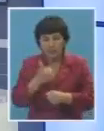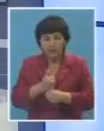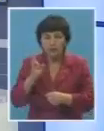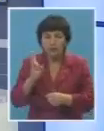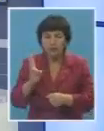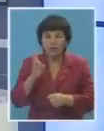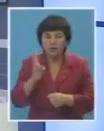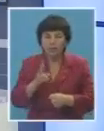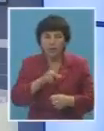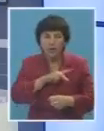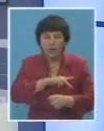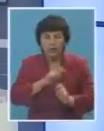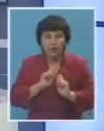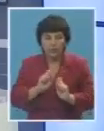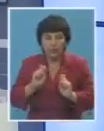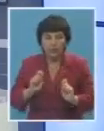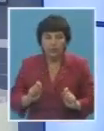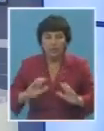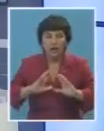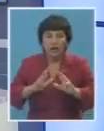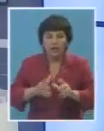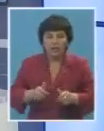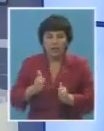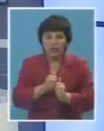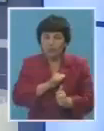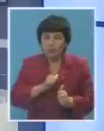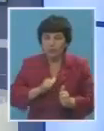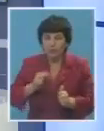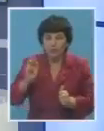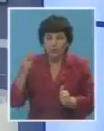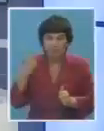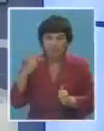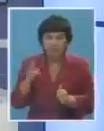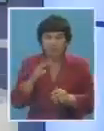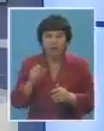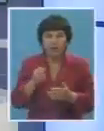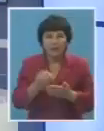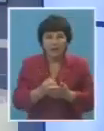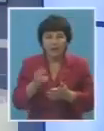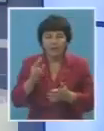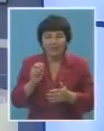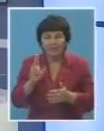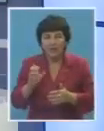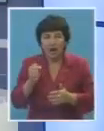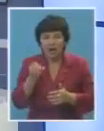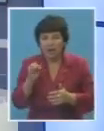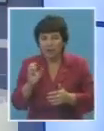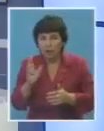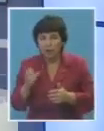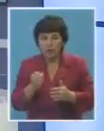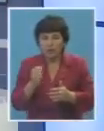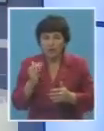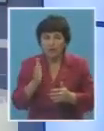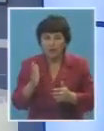Назарбаев орденімен марапаттады. Ал әлем чемпионы өз кезегінде президентке WBC, WBA, IBO және IBF